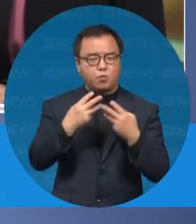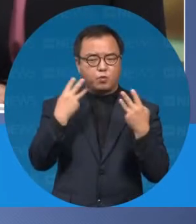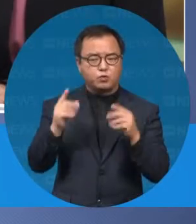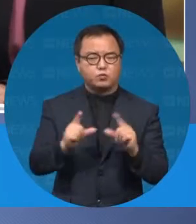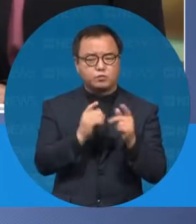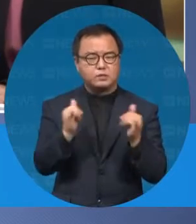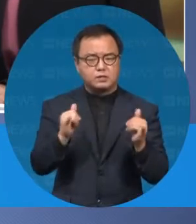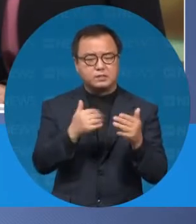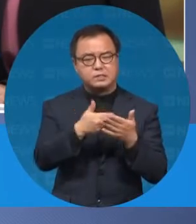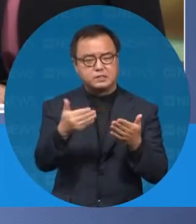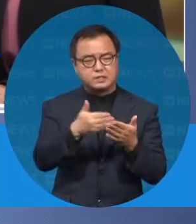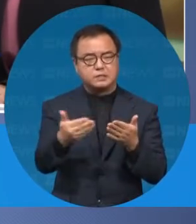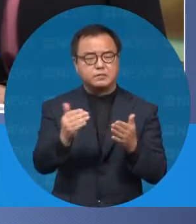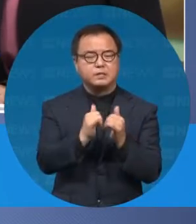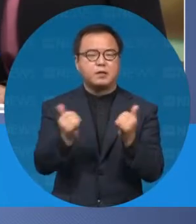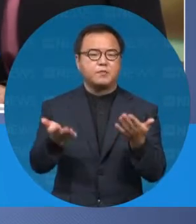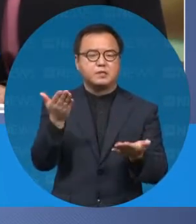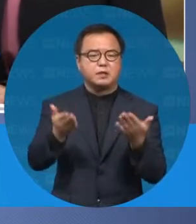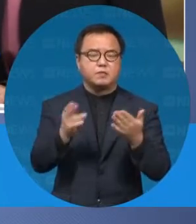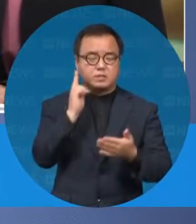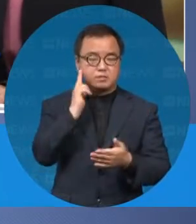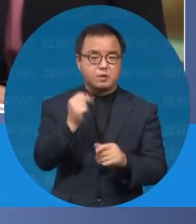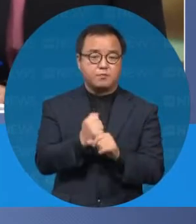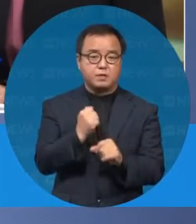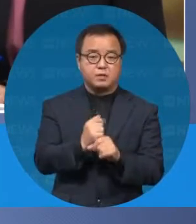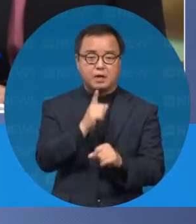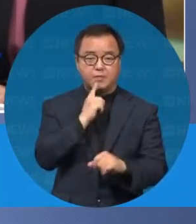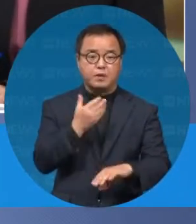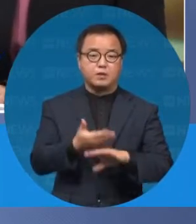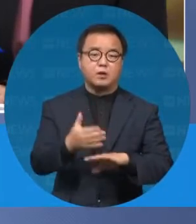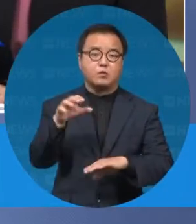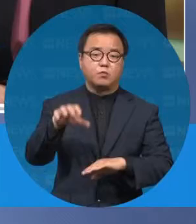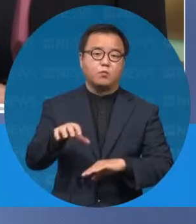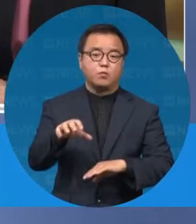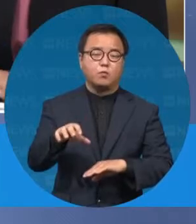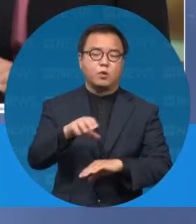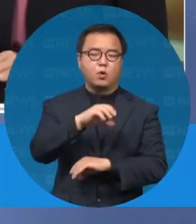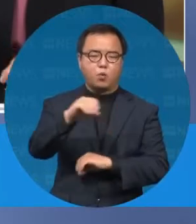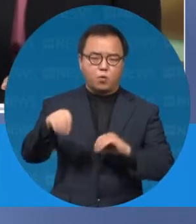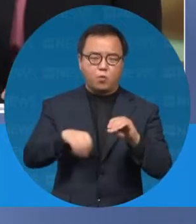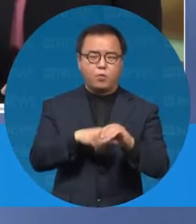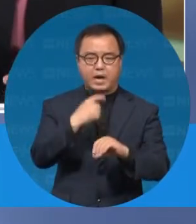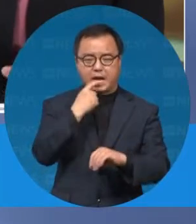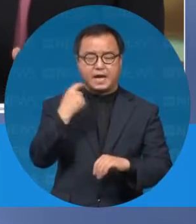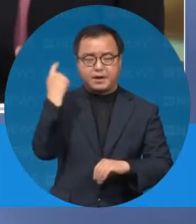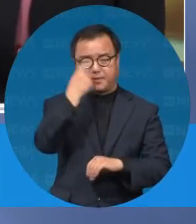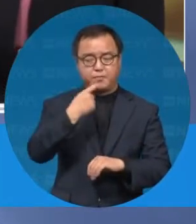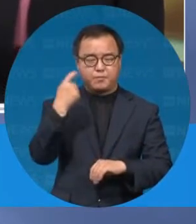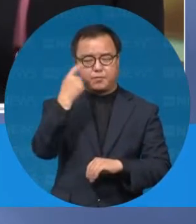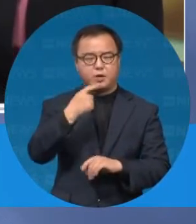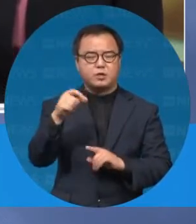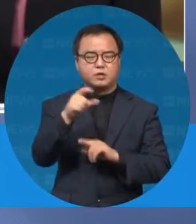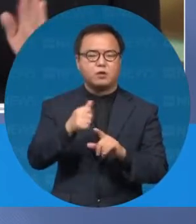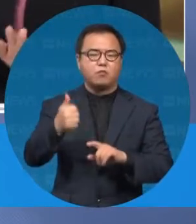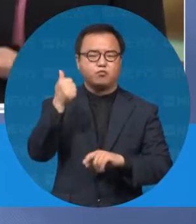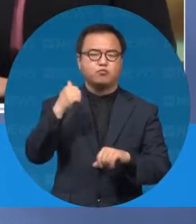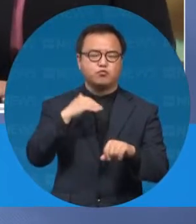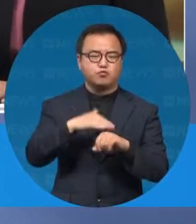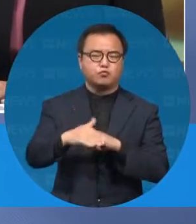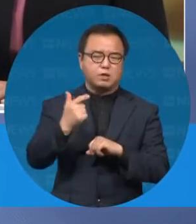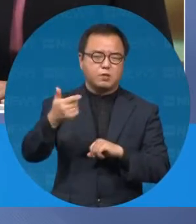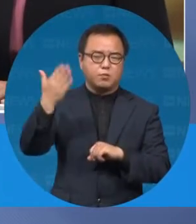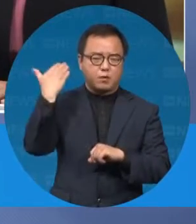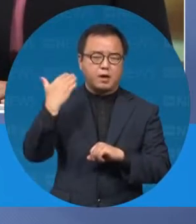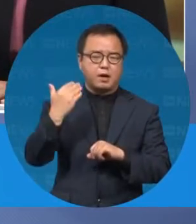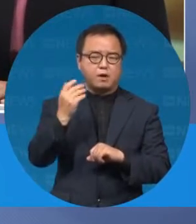조장할 수 있다고 우려하고 있는데요 또 다른 한쪽에서는 오히려 백인 우월 주소 5월 주 의 젖으니 과거의 빈